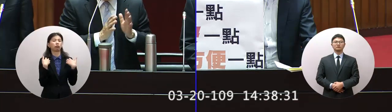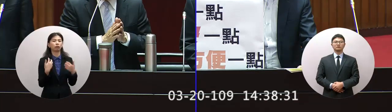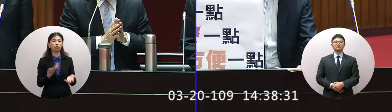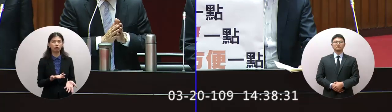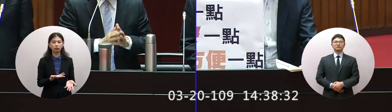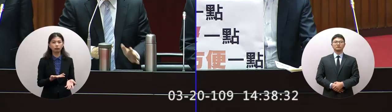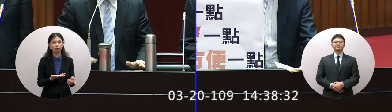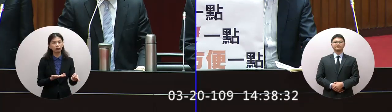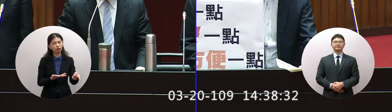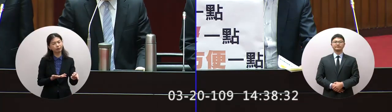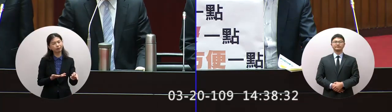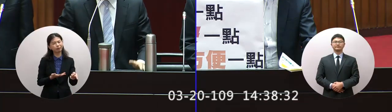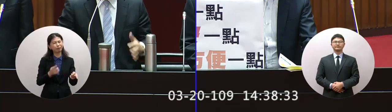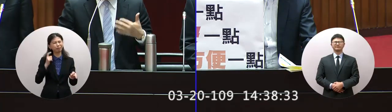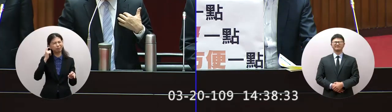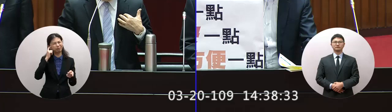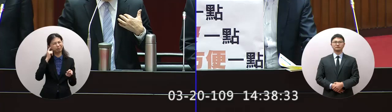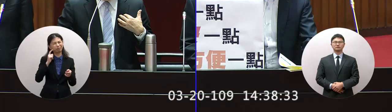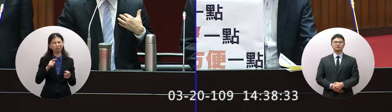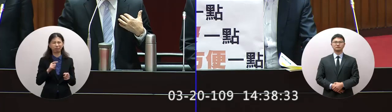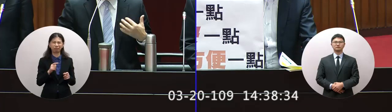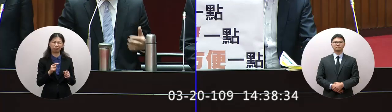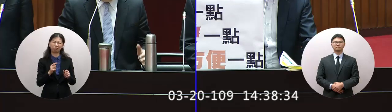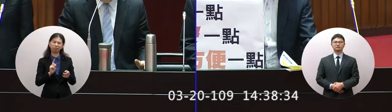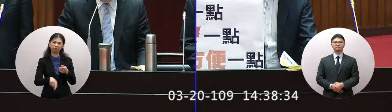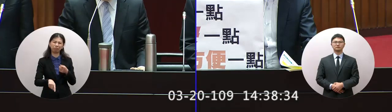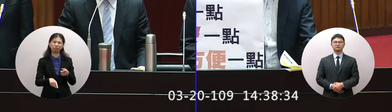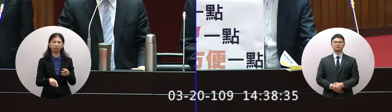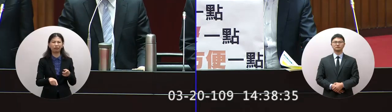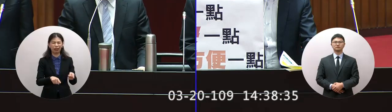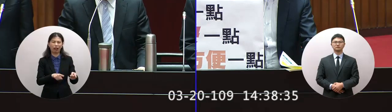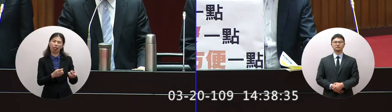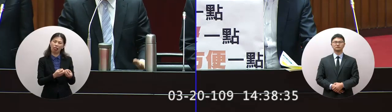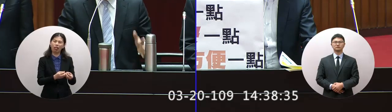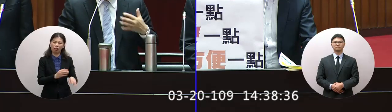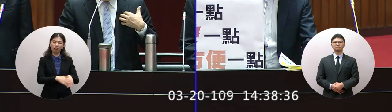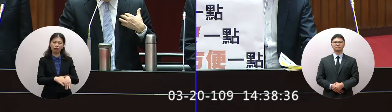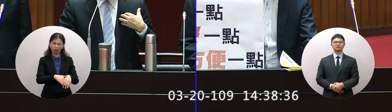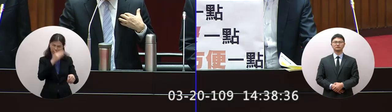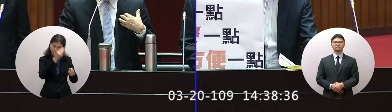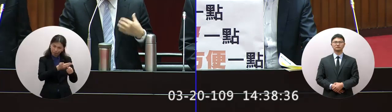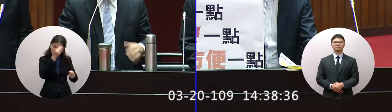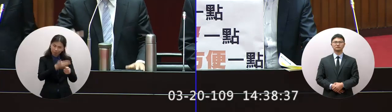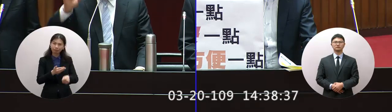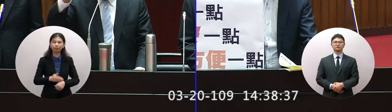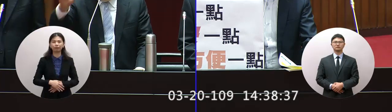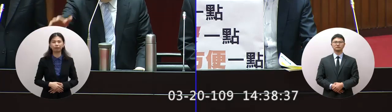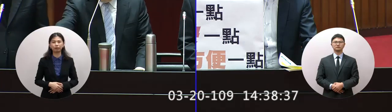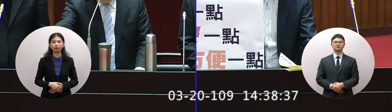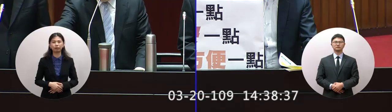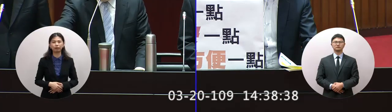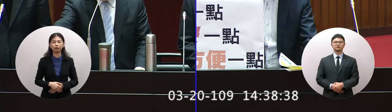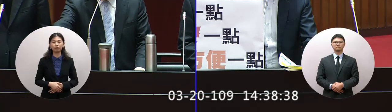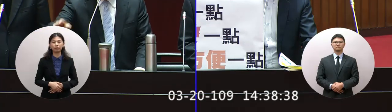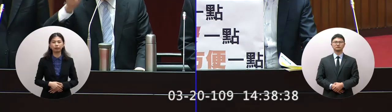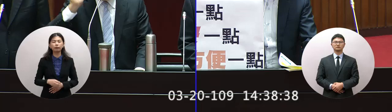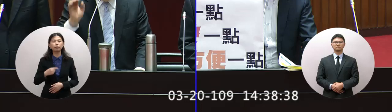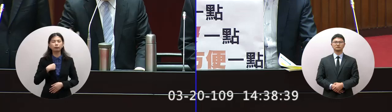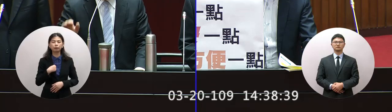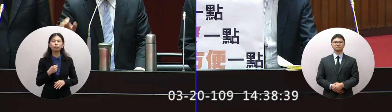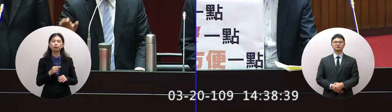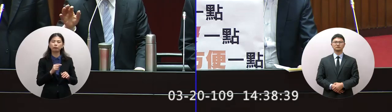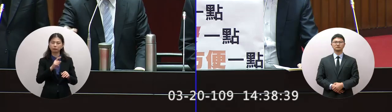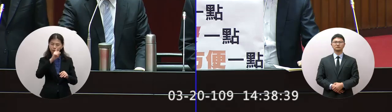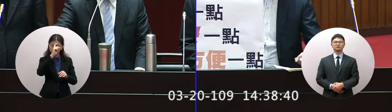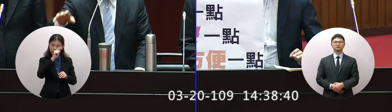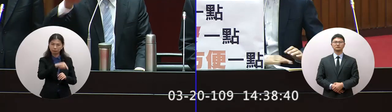人力的一部分，有时候会给业者难处，所以我们是说，拜托业者